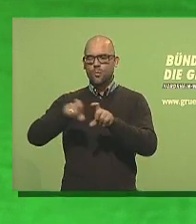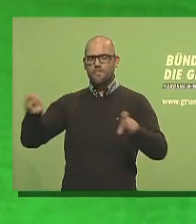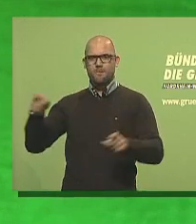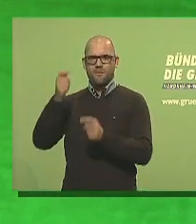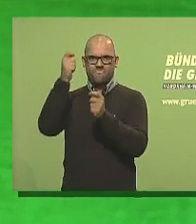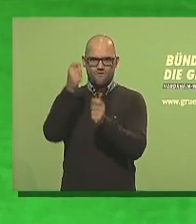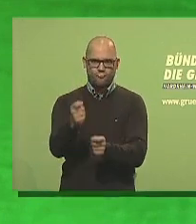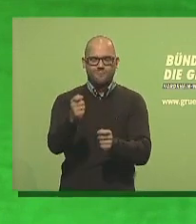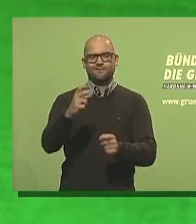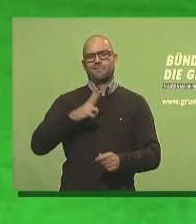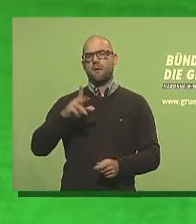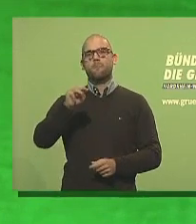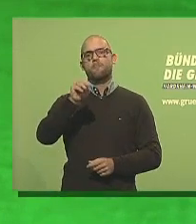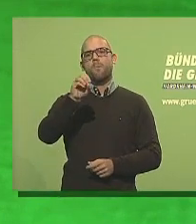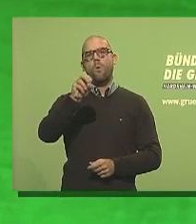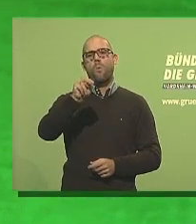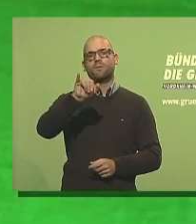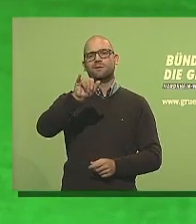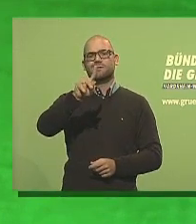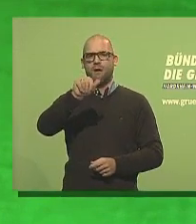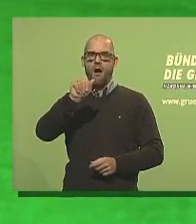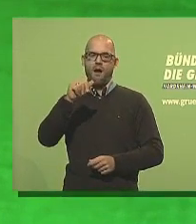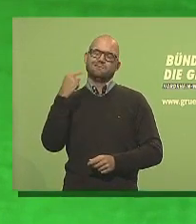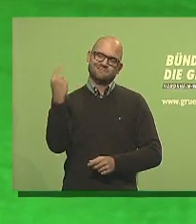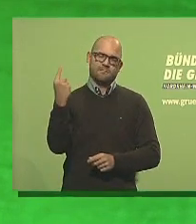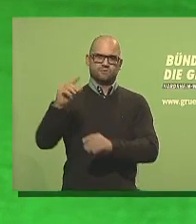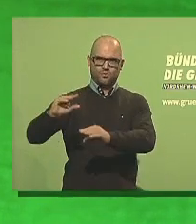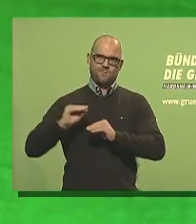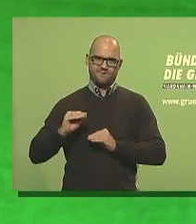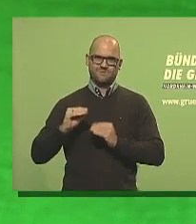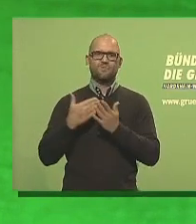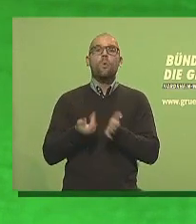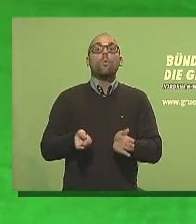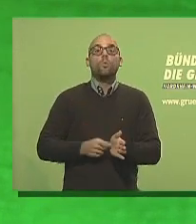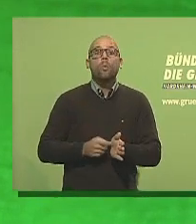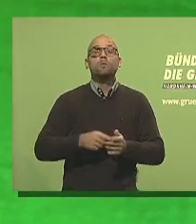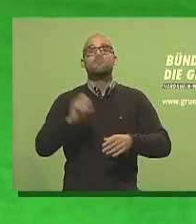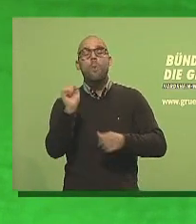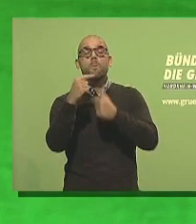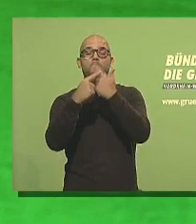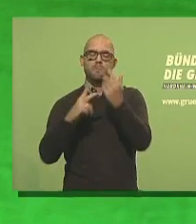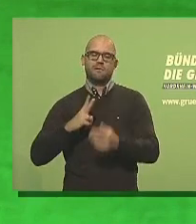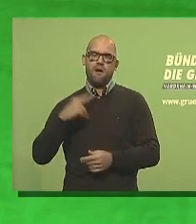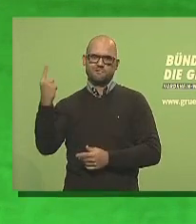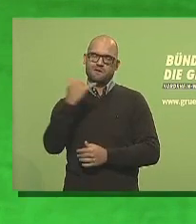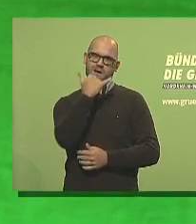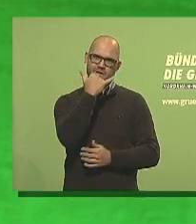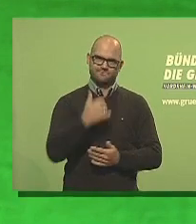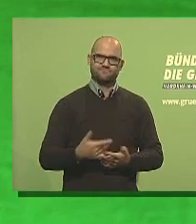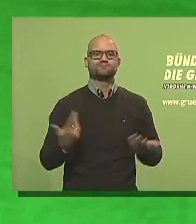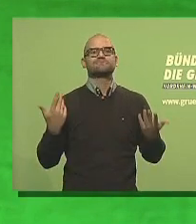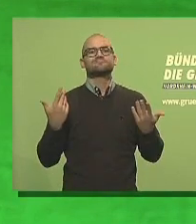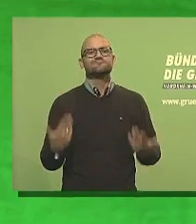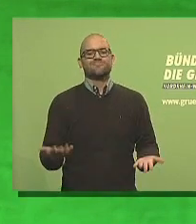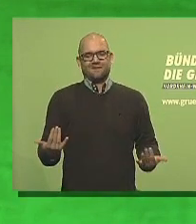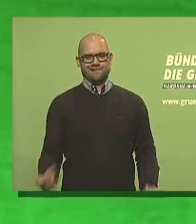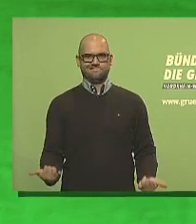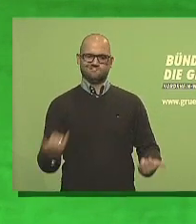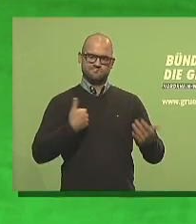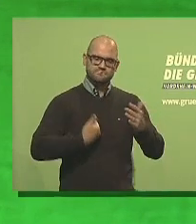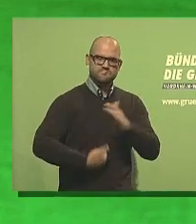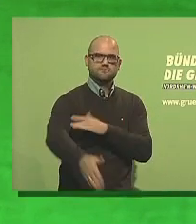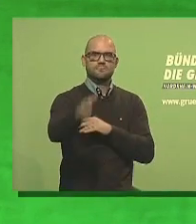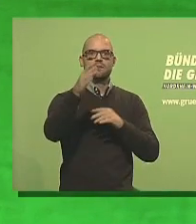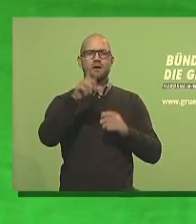und sie wird auch erklären, warum. Deswegen bleibt es mir nur noch, uns allen eine gute LDK zu wünschen, dass